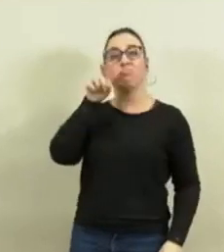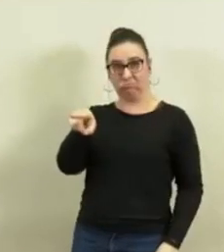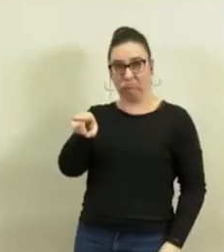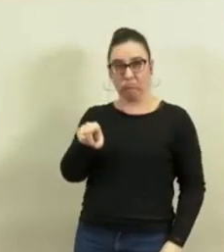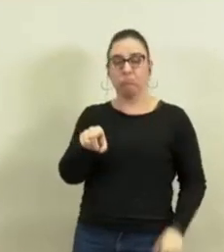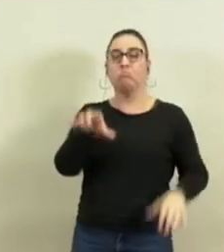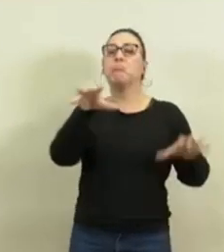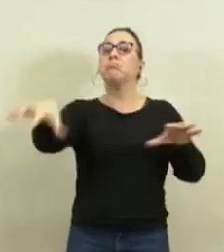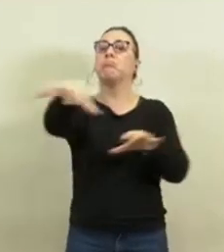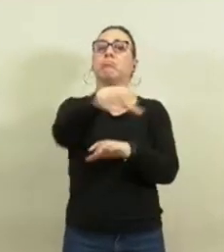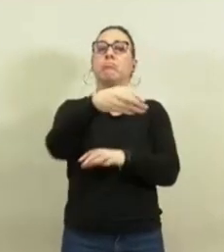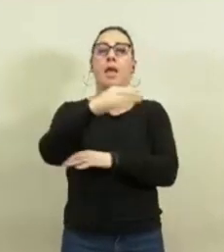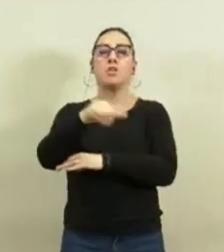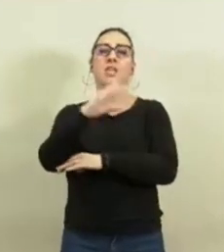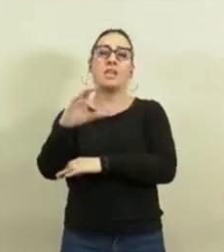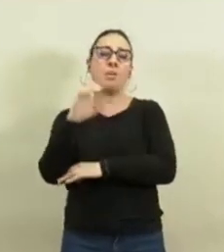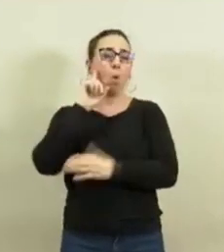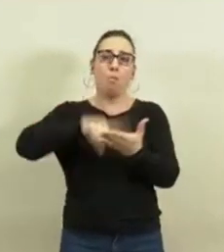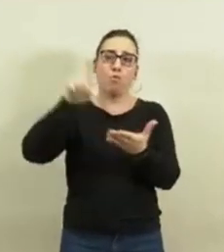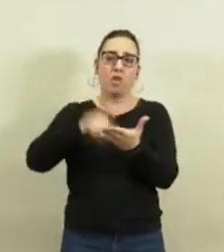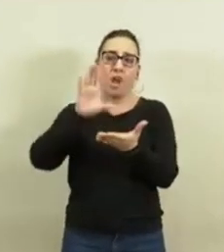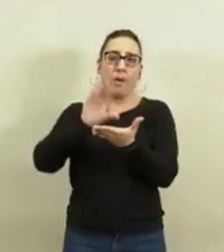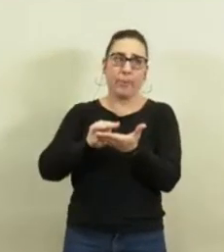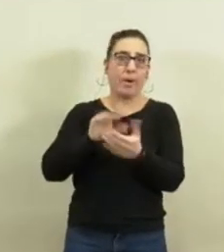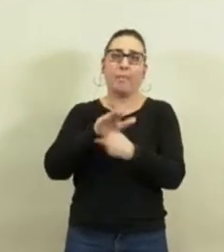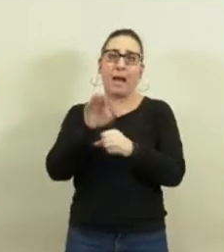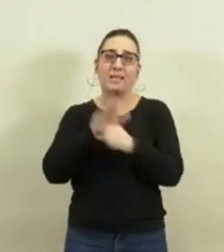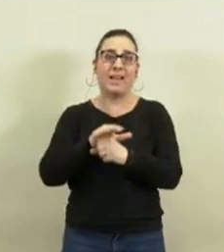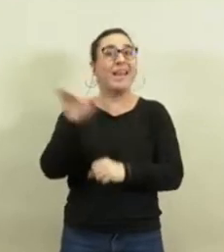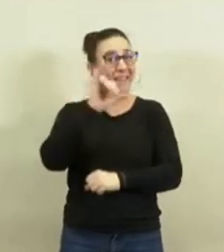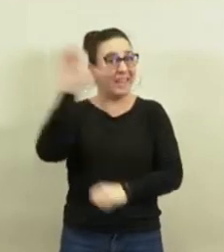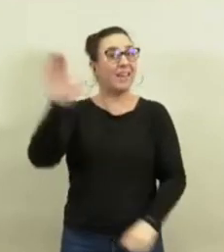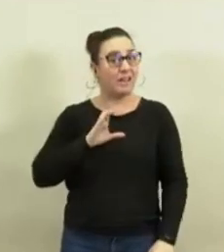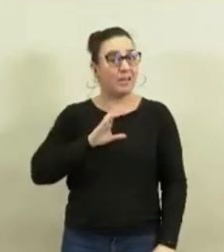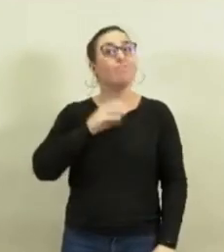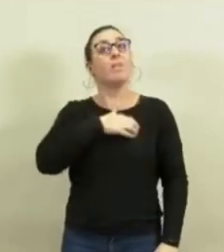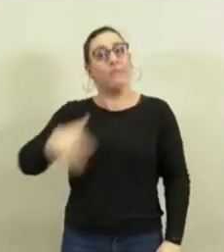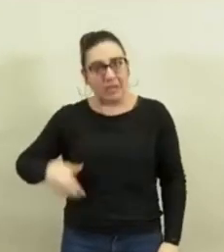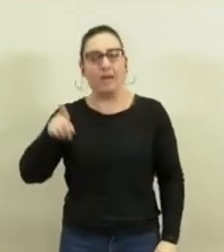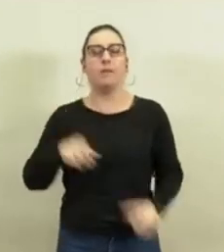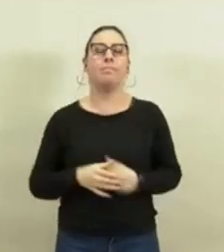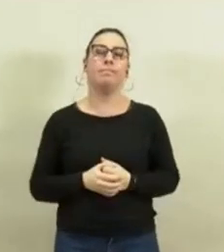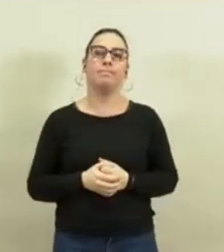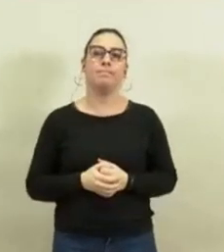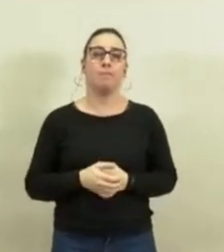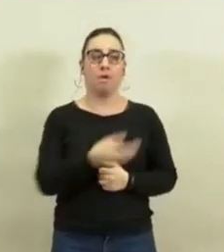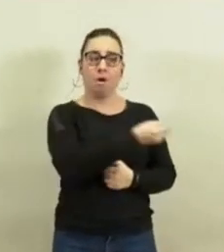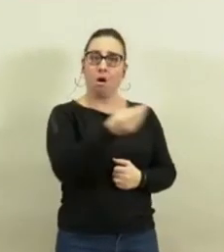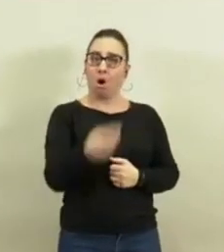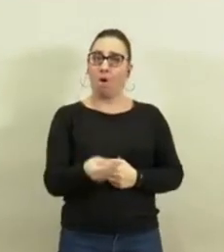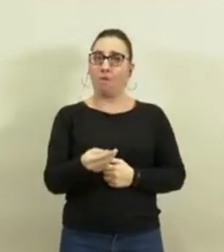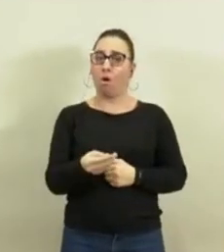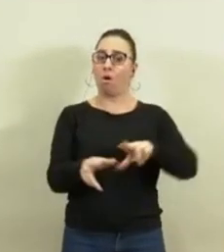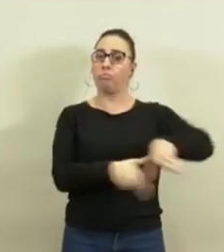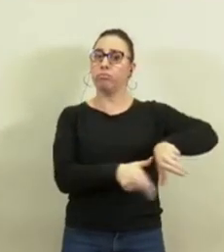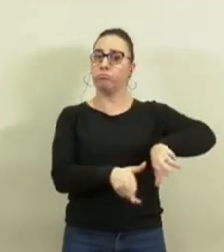expliquaient cela par un manque de budget alloué notamment par la ville. Vous avez donc laissé des enfants sur la touche,